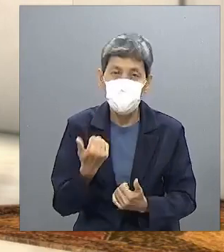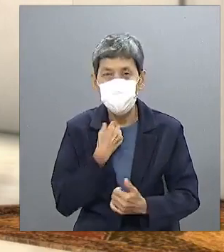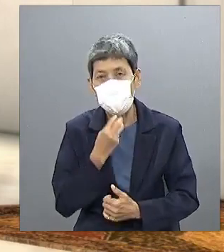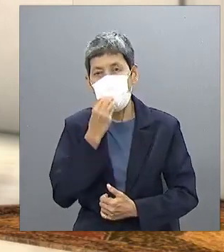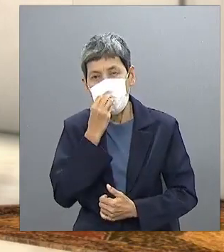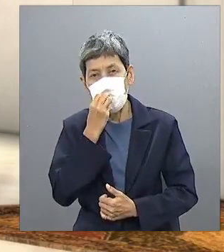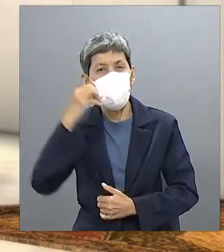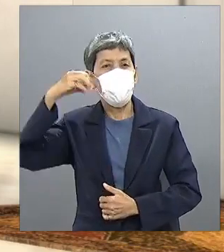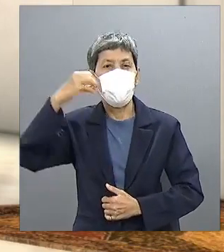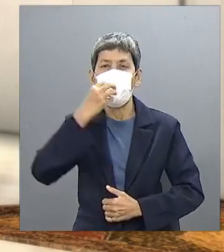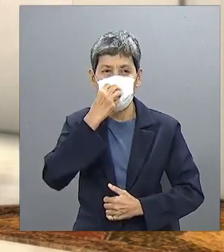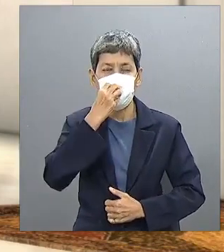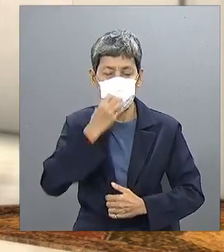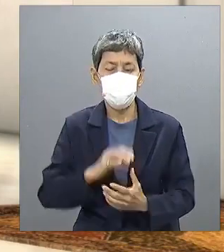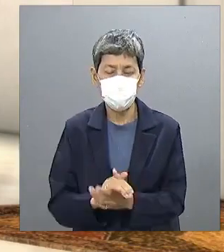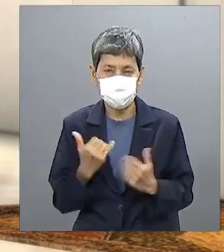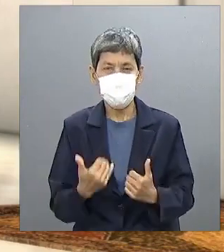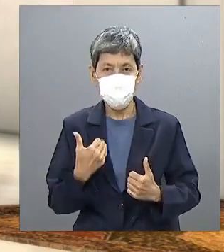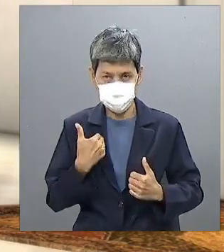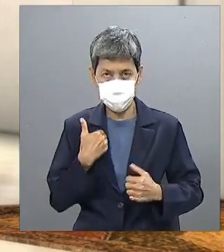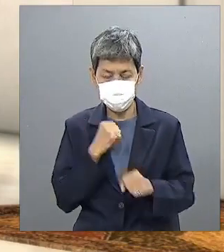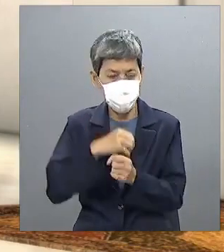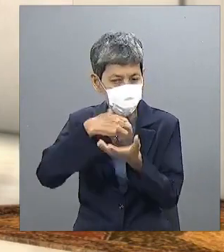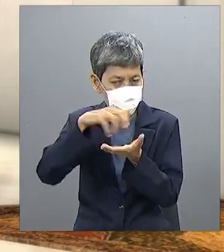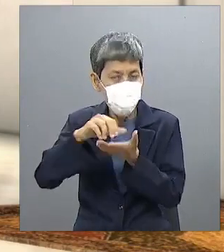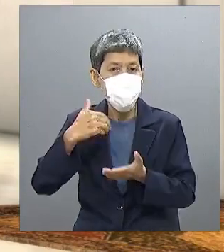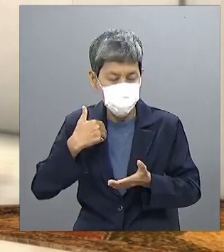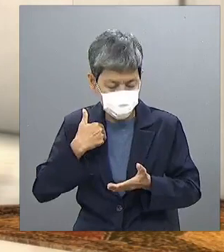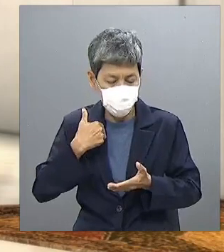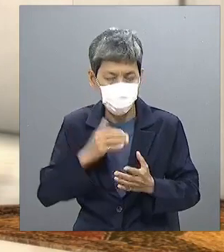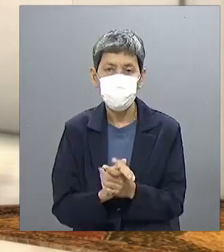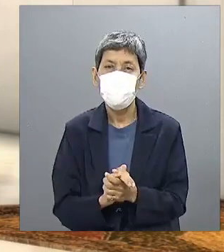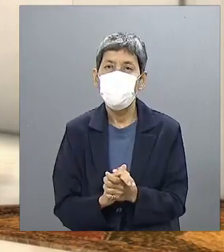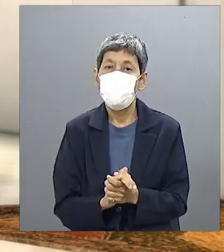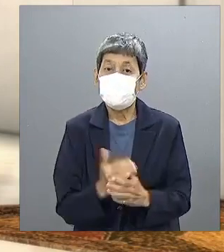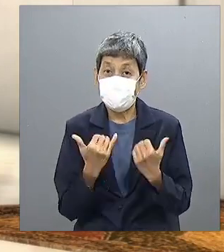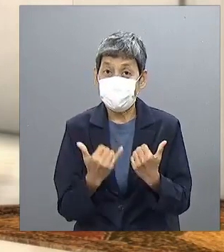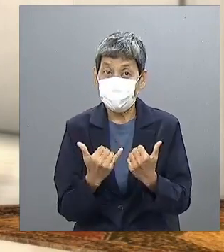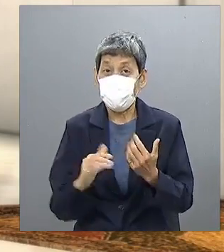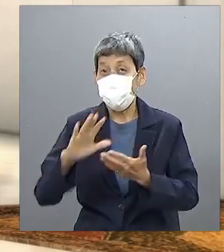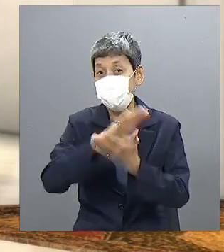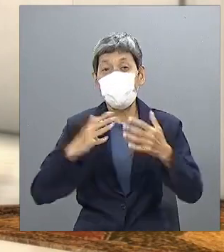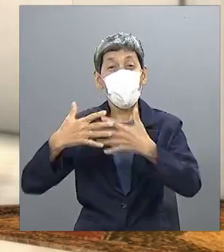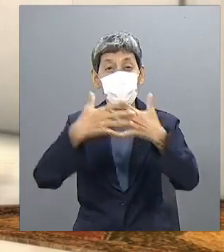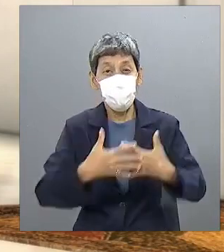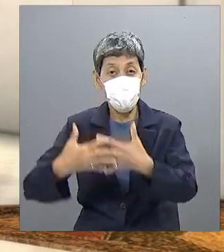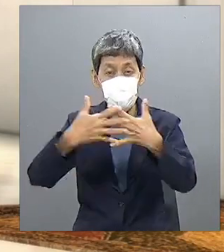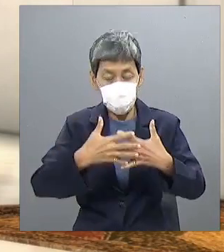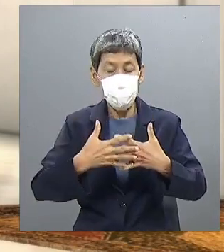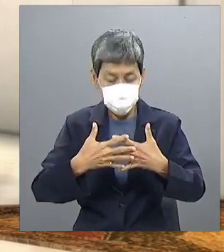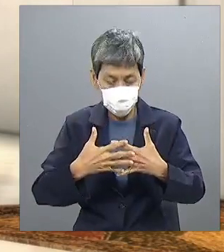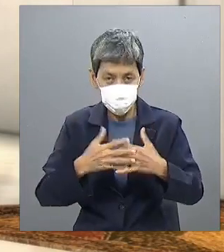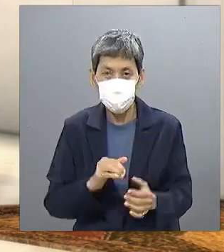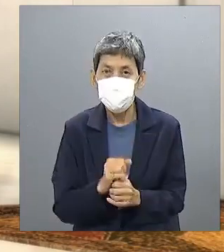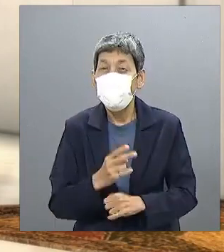ฟ้าอีกด้วยนะคะซึ่งเขาก็มีการรายงานมานะคะว่าในสาระในประเทศสหรัฐอเมริกาค่ะเขาบอกว่าผู้ที่เคย